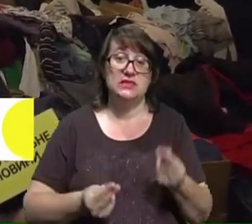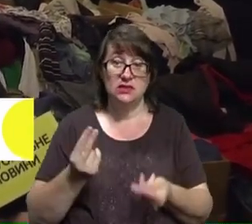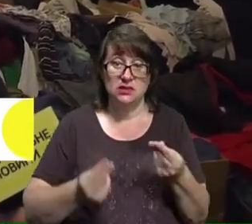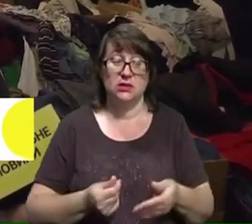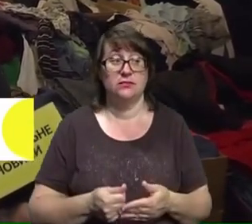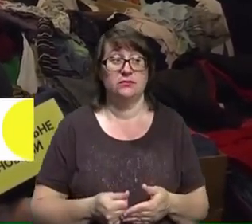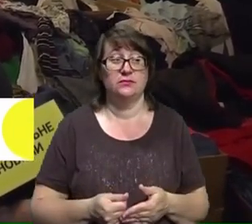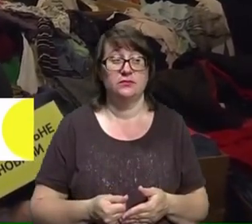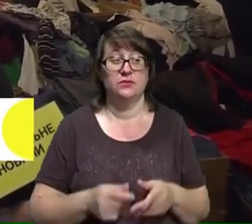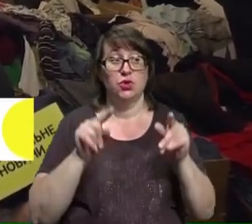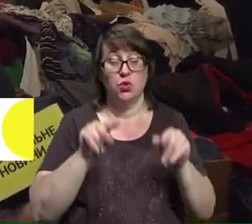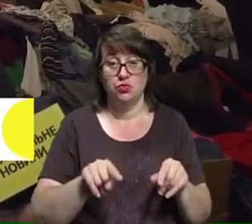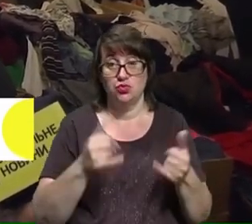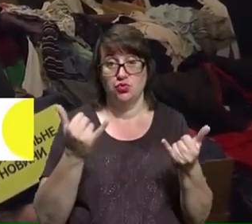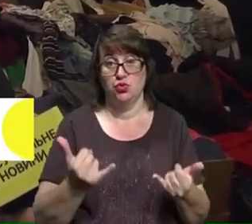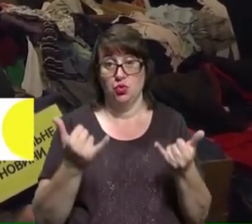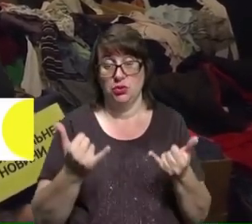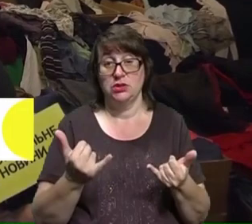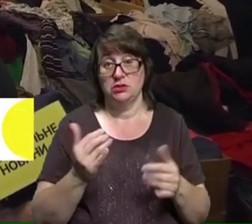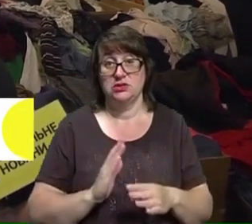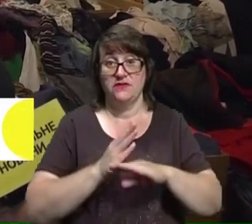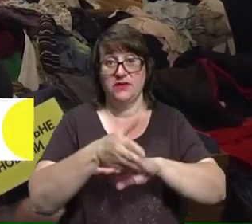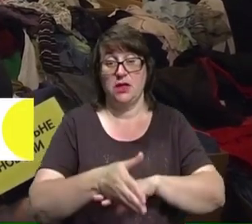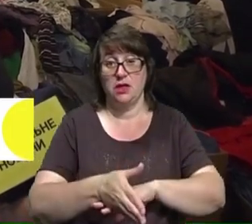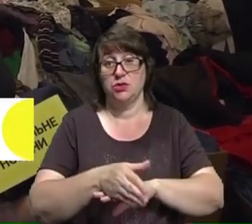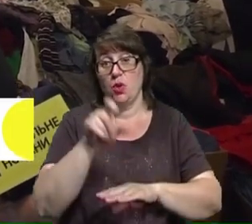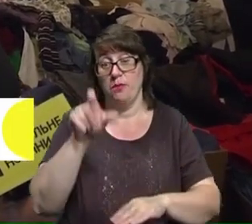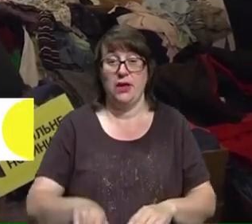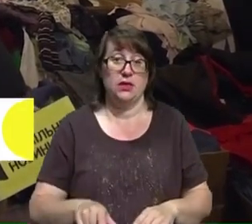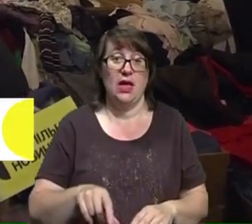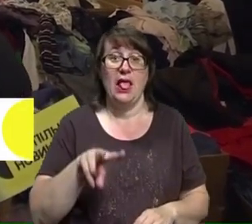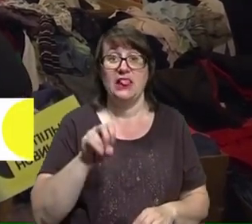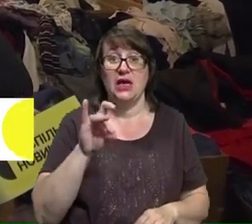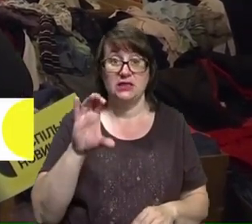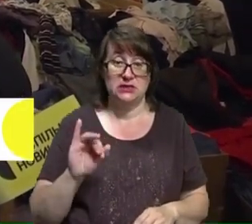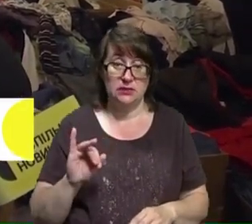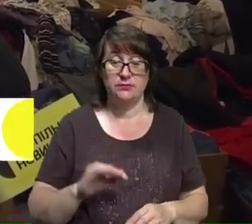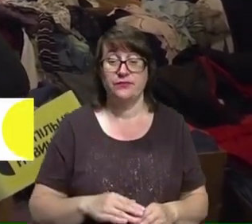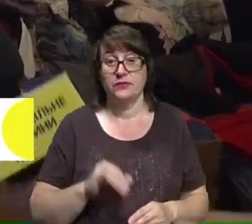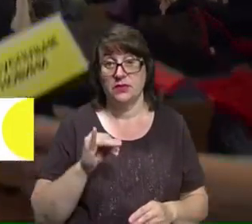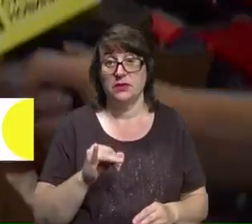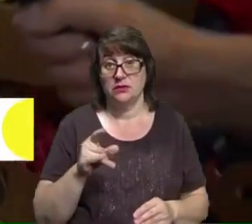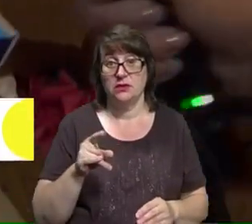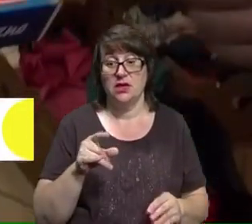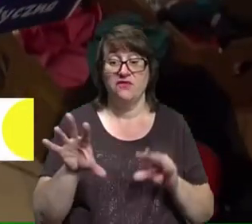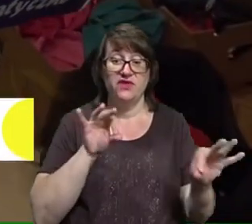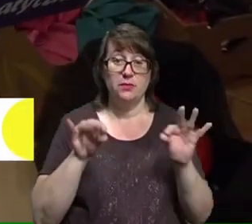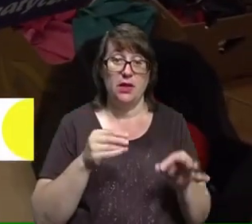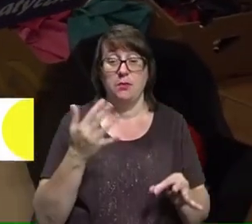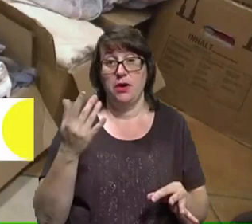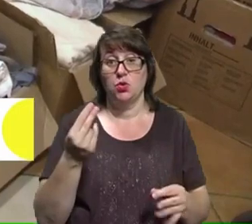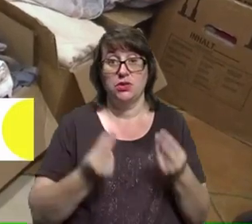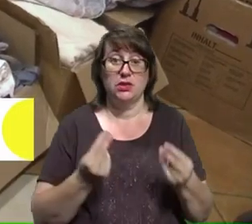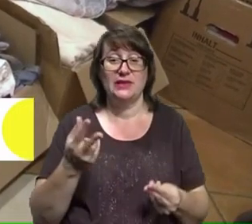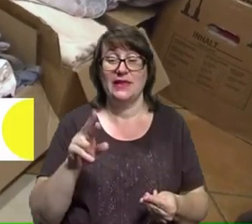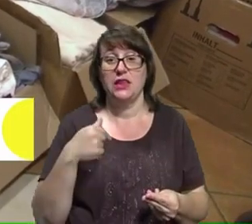Тому сьогодні і завітала до пані Лариси і відібрала пару ігор для нашого табору. Пункт прийому